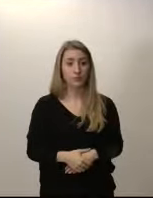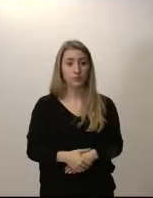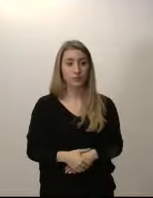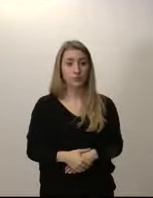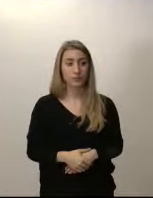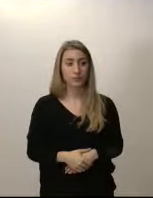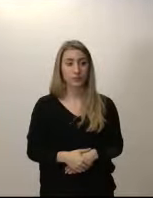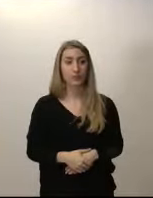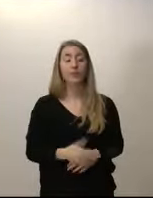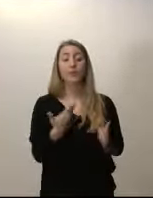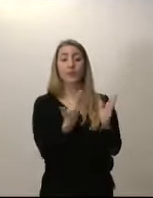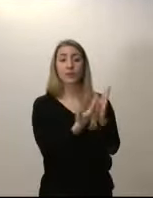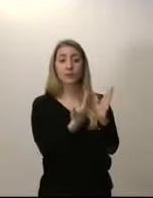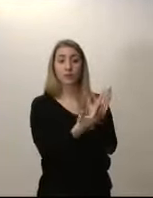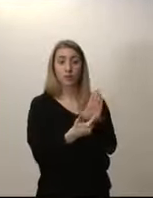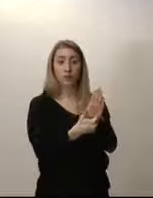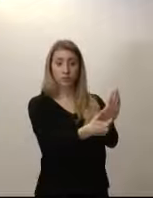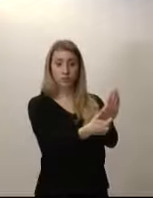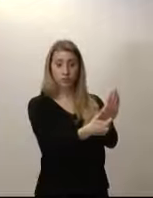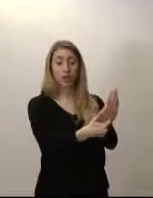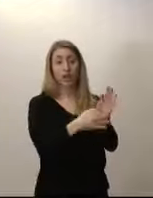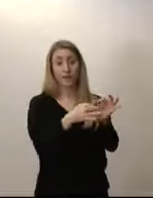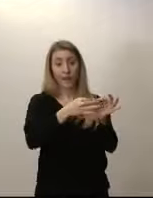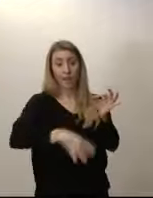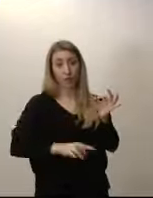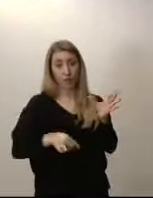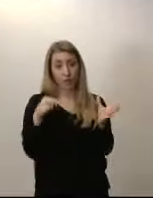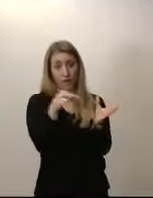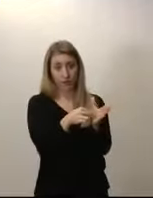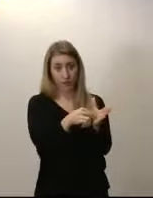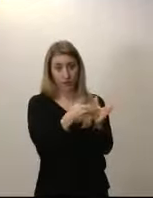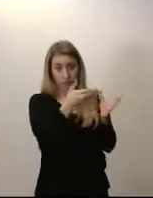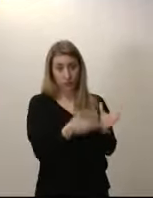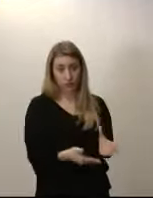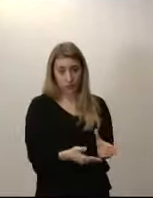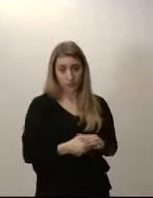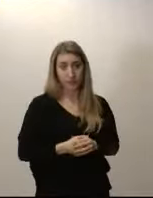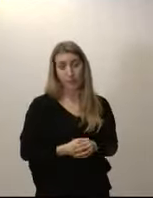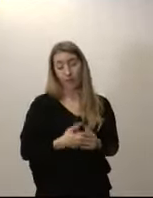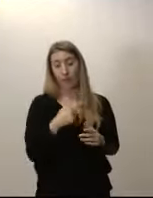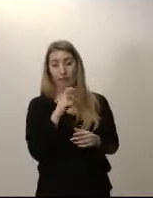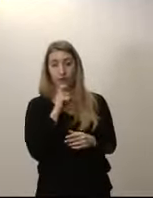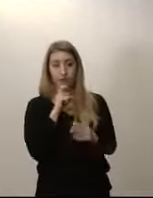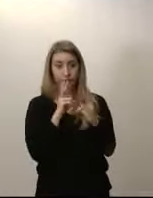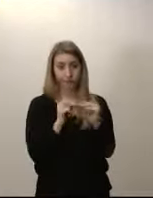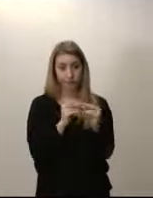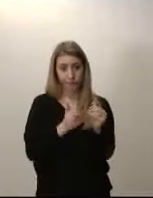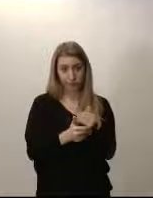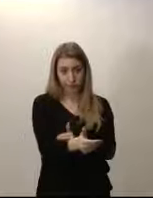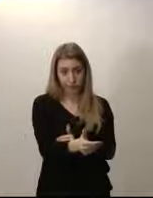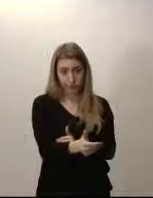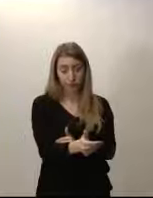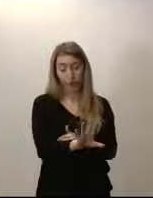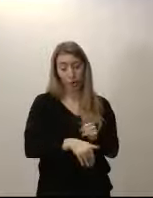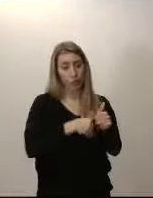Ce tableau, donc, c'est l'affectation du résultat qui est abordé un peu plus loin. Mais bon, on repart du résultat